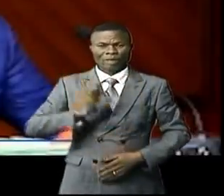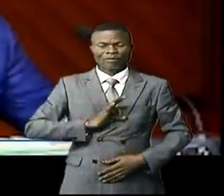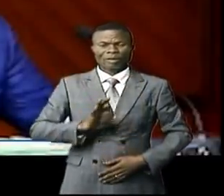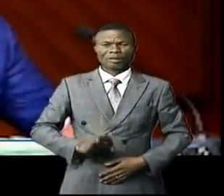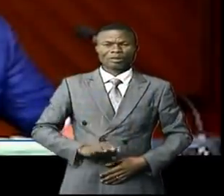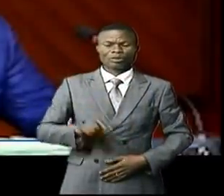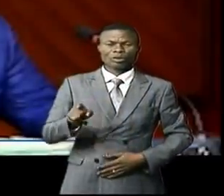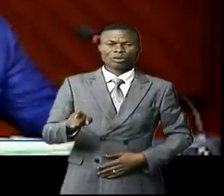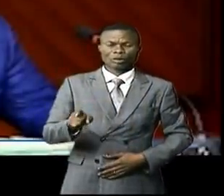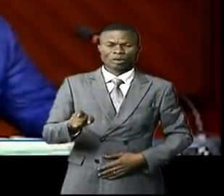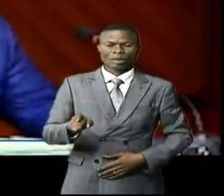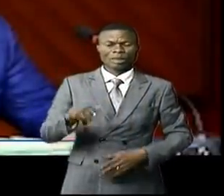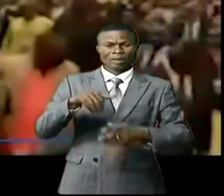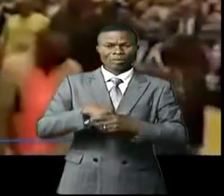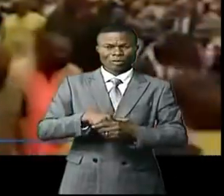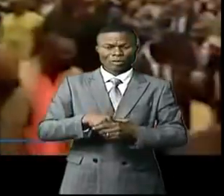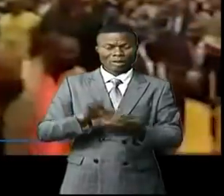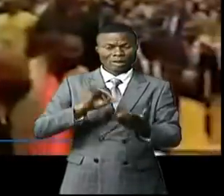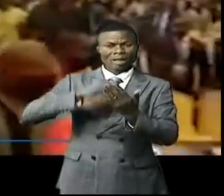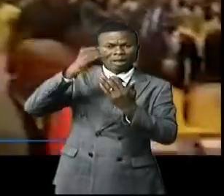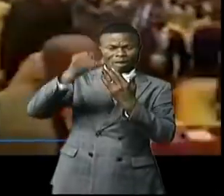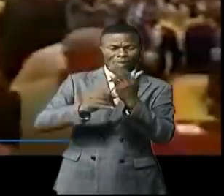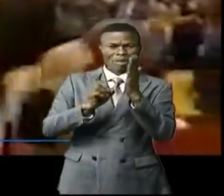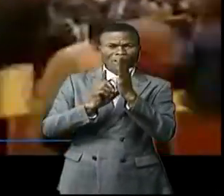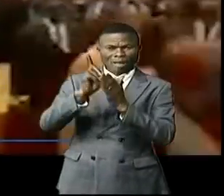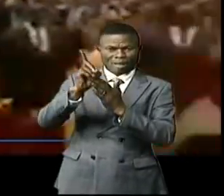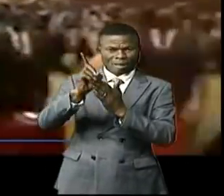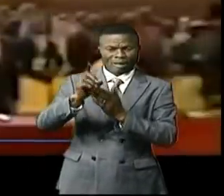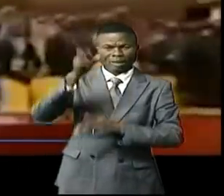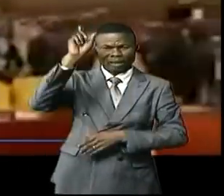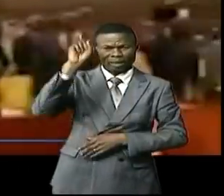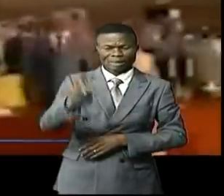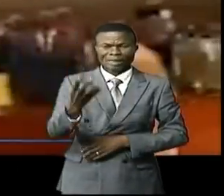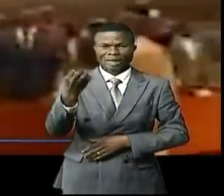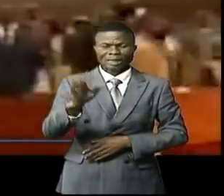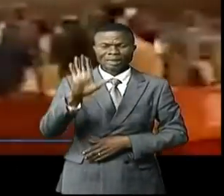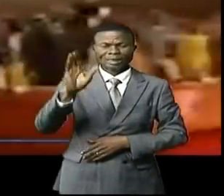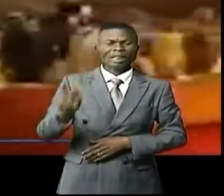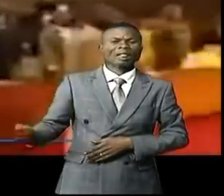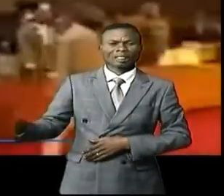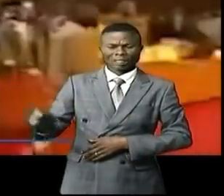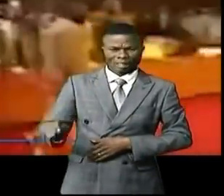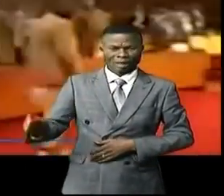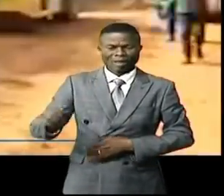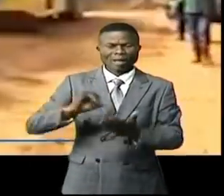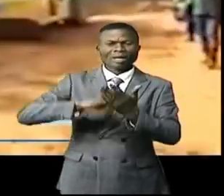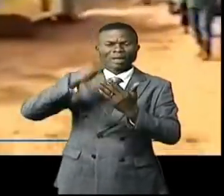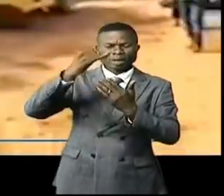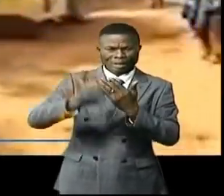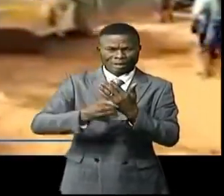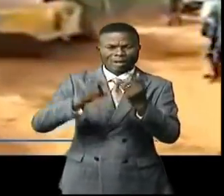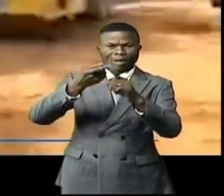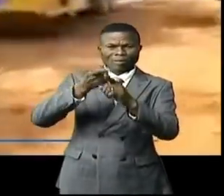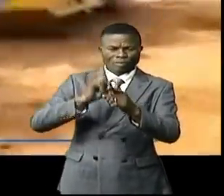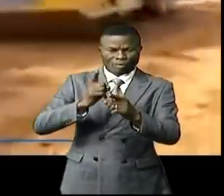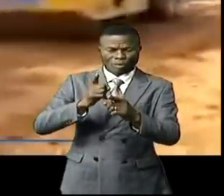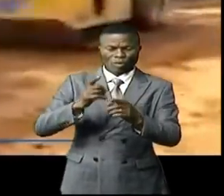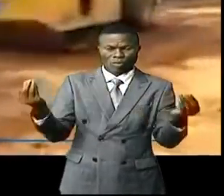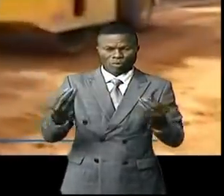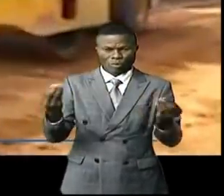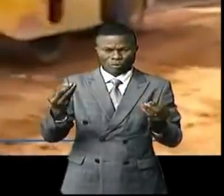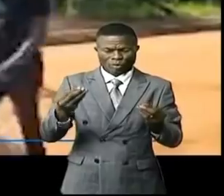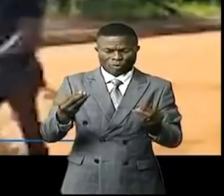Félix Tshisekedi dans le projet de développement des 145 territoires qui est un projet initié en vue